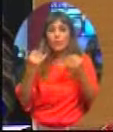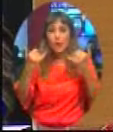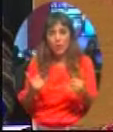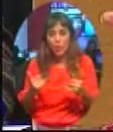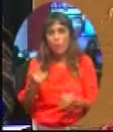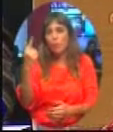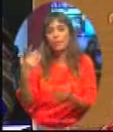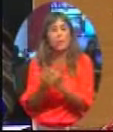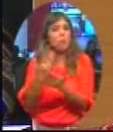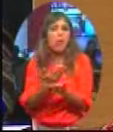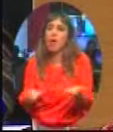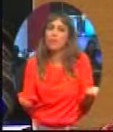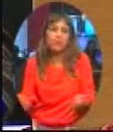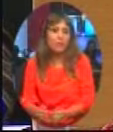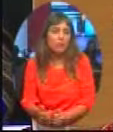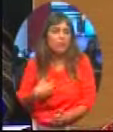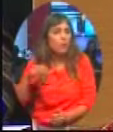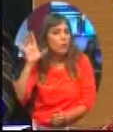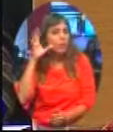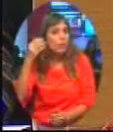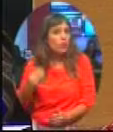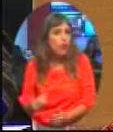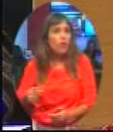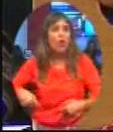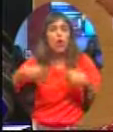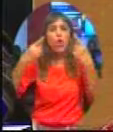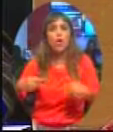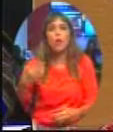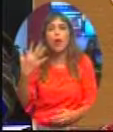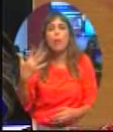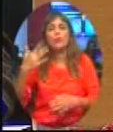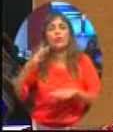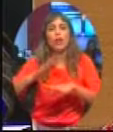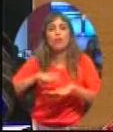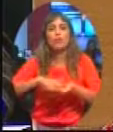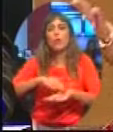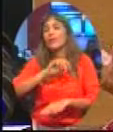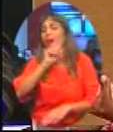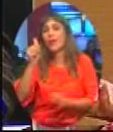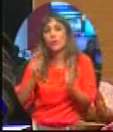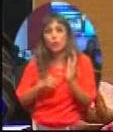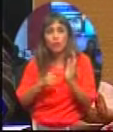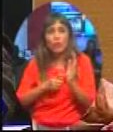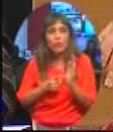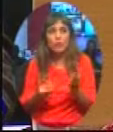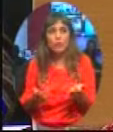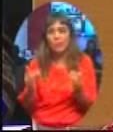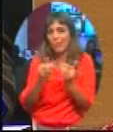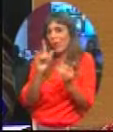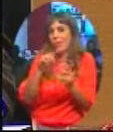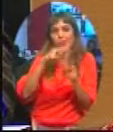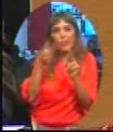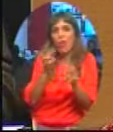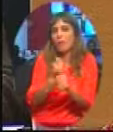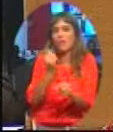אם הקשבתי טוב במשך כל היום לחמשת המקצועות, ההכשרות היותר מבוקשות, הם בכלל לא בעלימה לעולם העבודה. ובטח לא לעולם